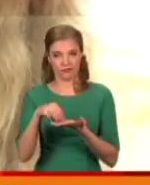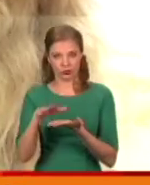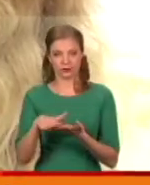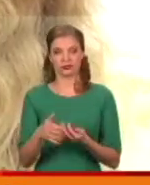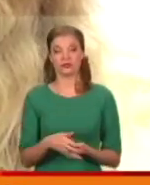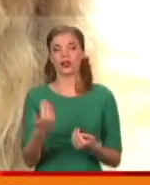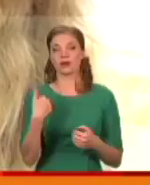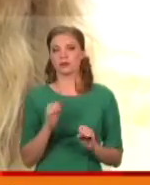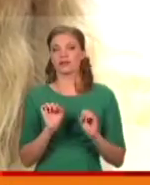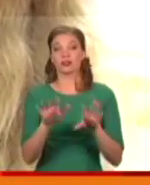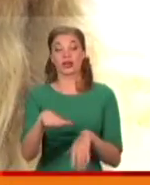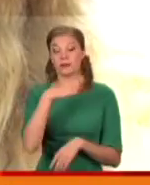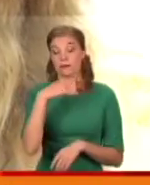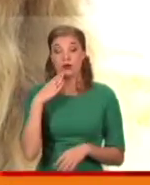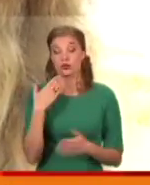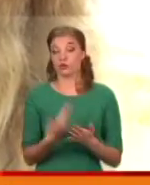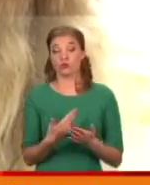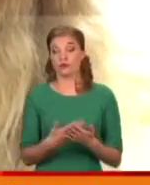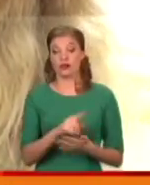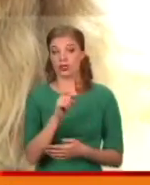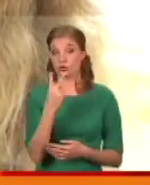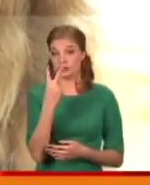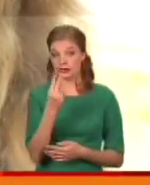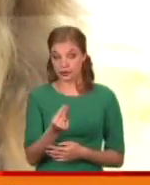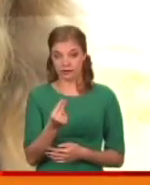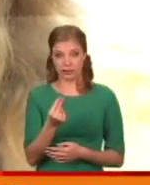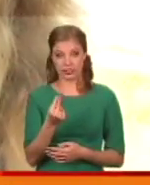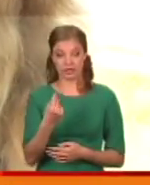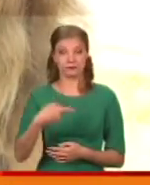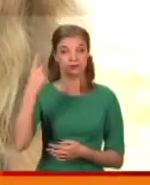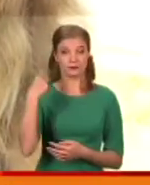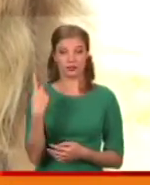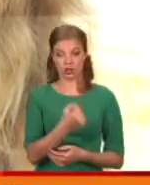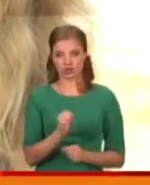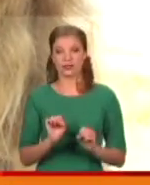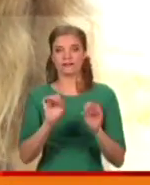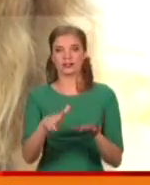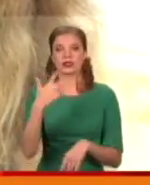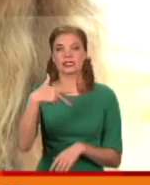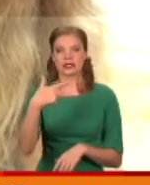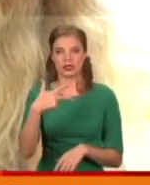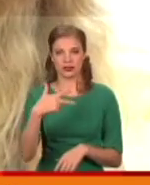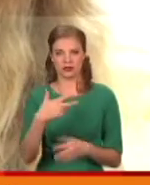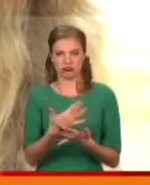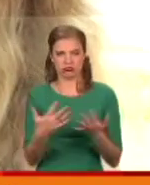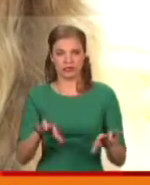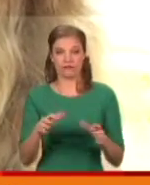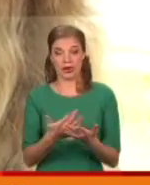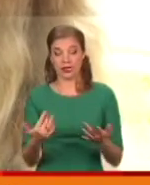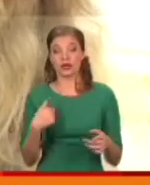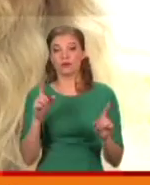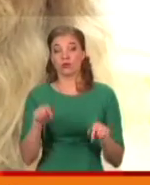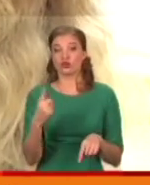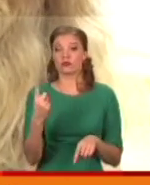Телефончики у нас нема. Ми віддаємо багато. Ми буквально за два дні минулого тижня віддали були 30 тварин. Так ми